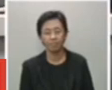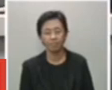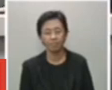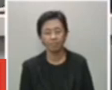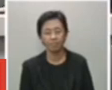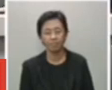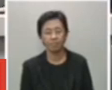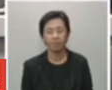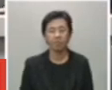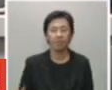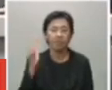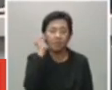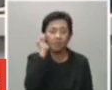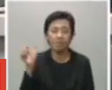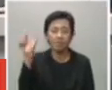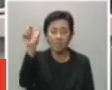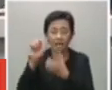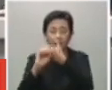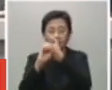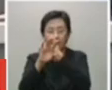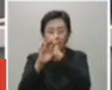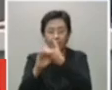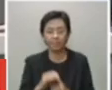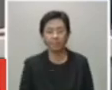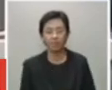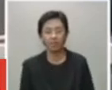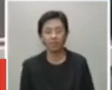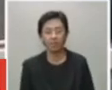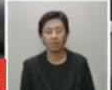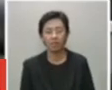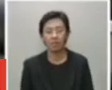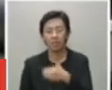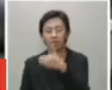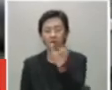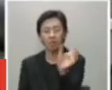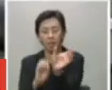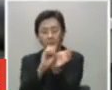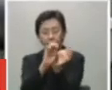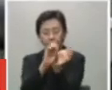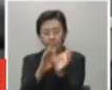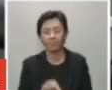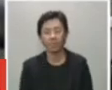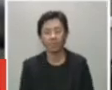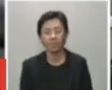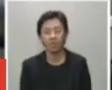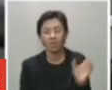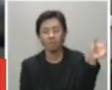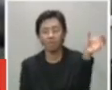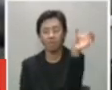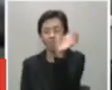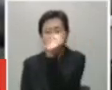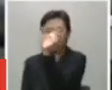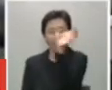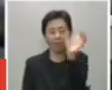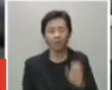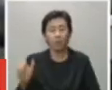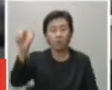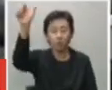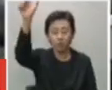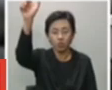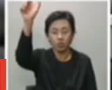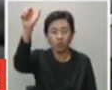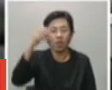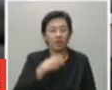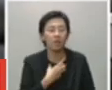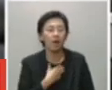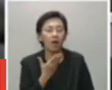ท่านชูโทรศัพท์มือถือเปิดไฟฉายส่องแสงสว่างครับยกโทรศัพท์นี้ชูขึ้นแล้ว